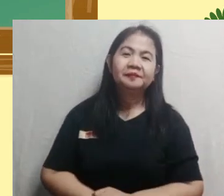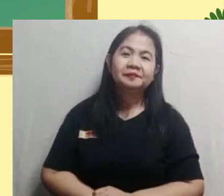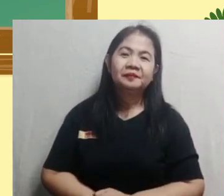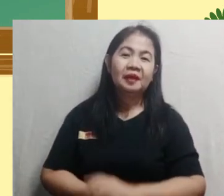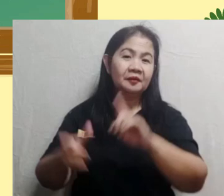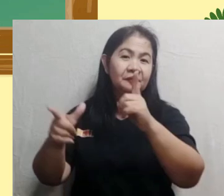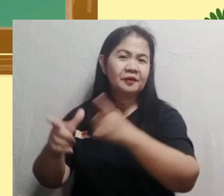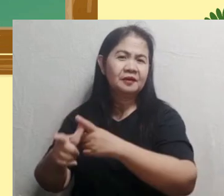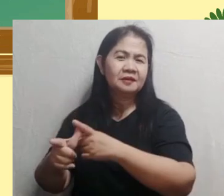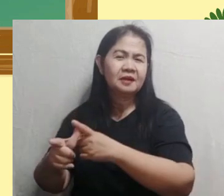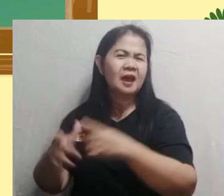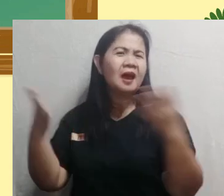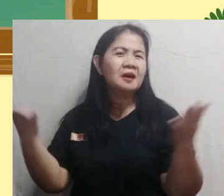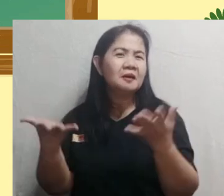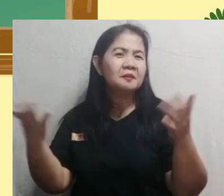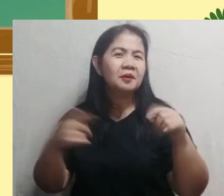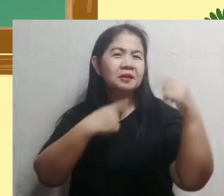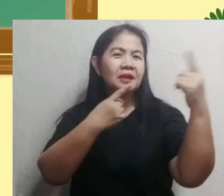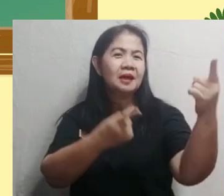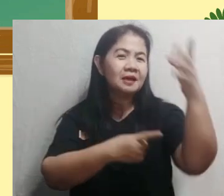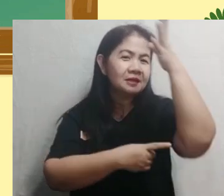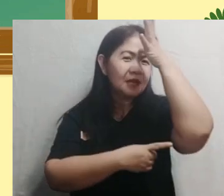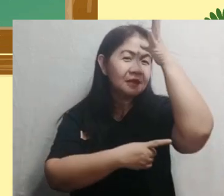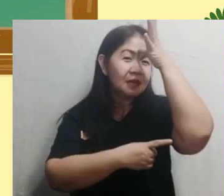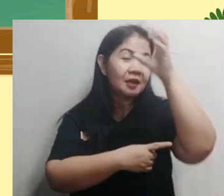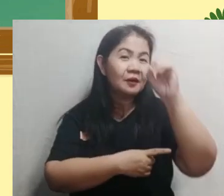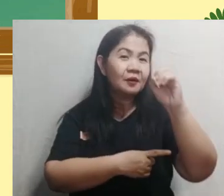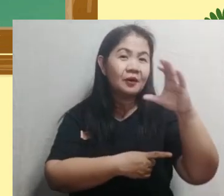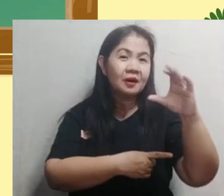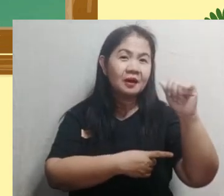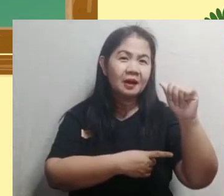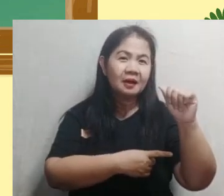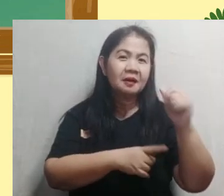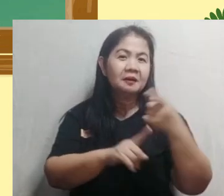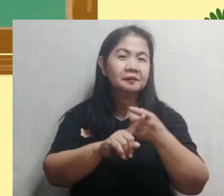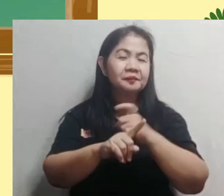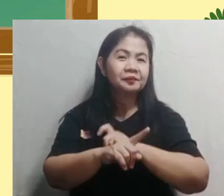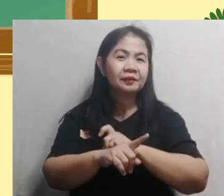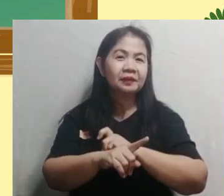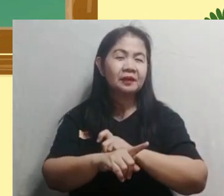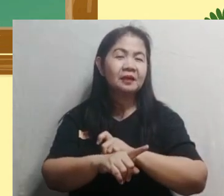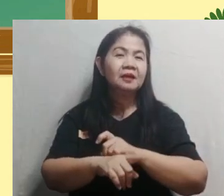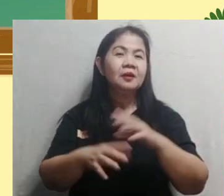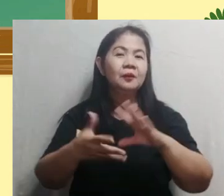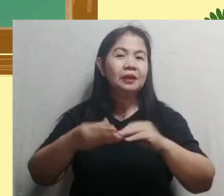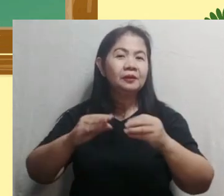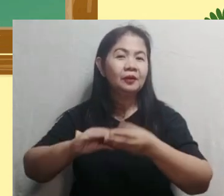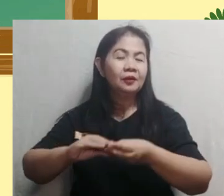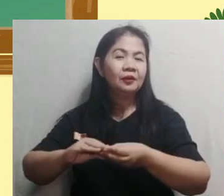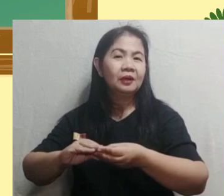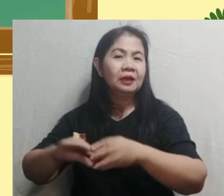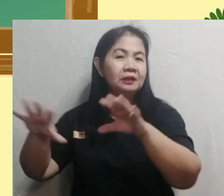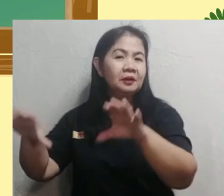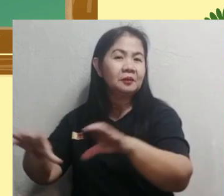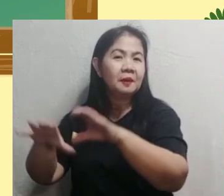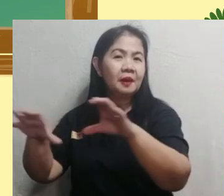Una, saan papunta si Tatay Oka ayon sa kwento? Trabaho? Simbahan?